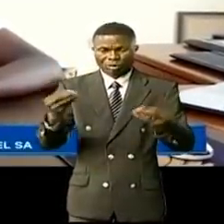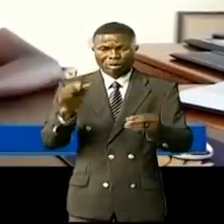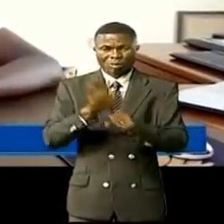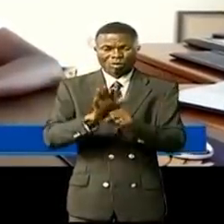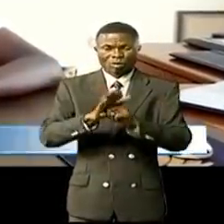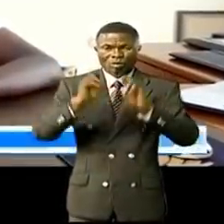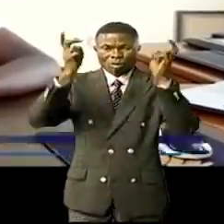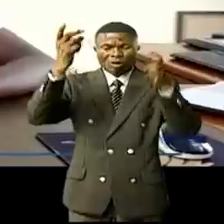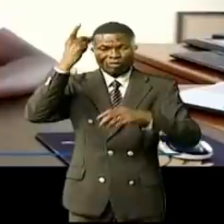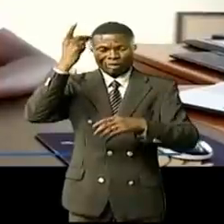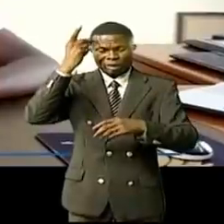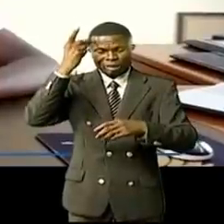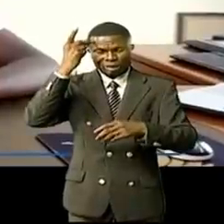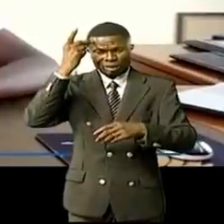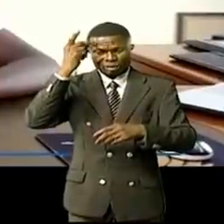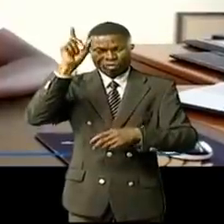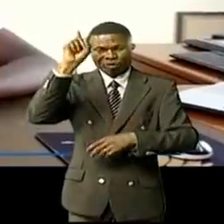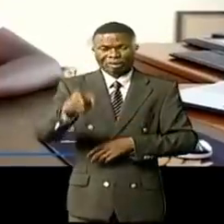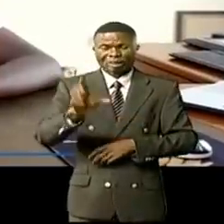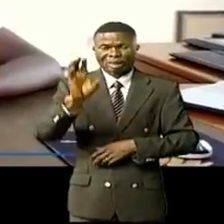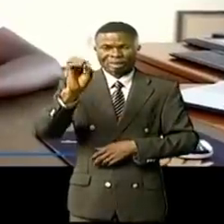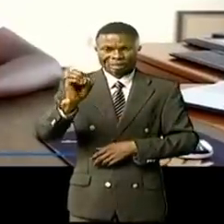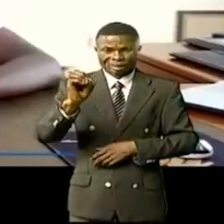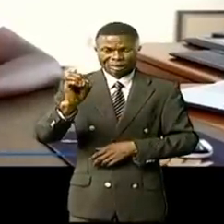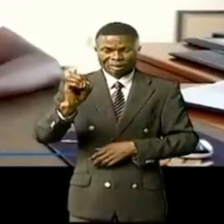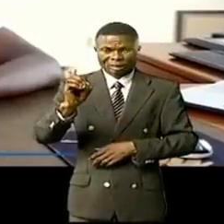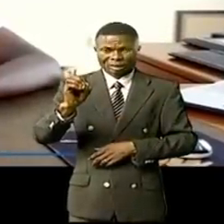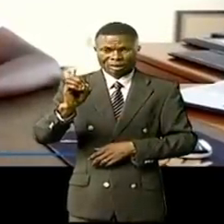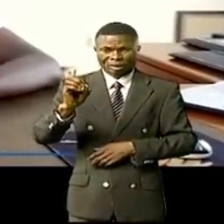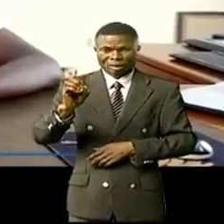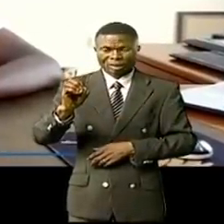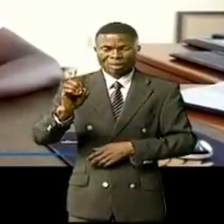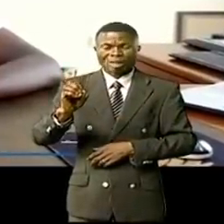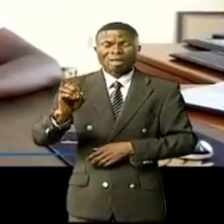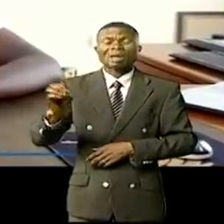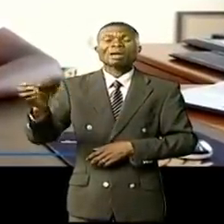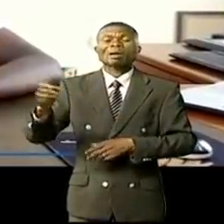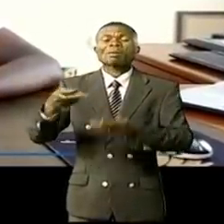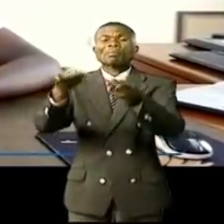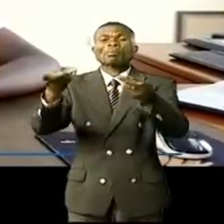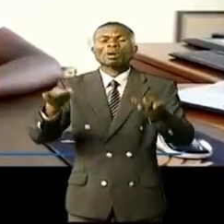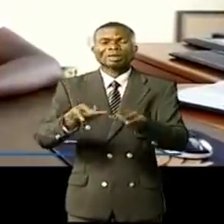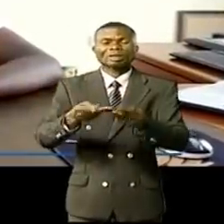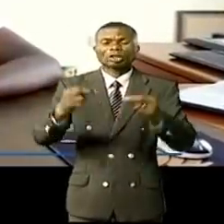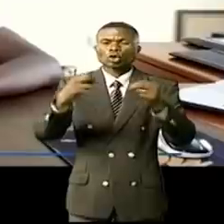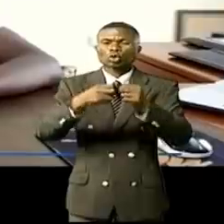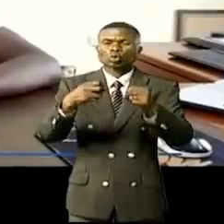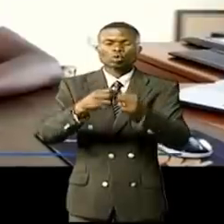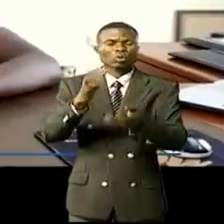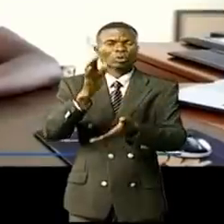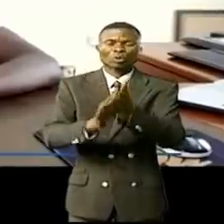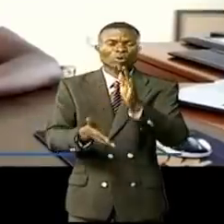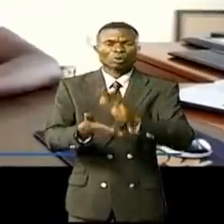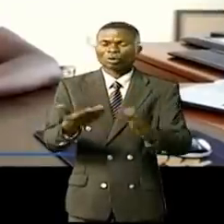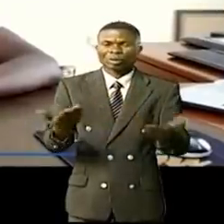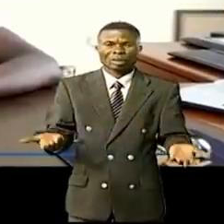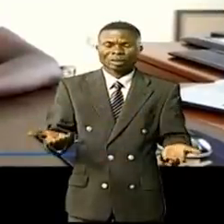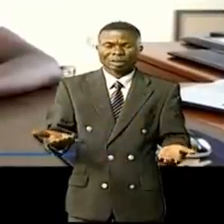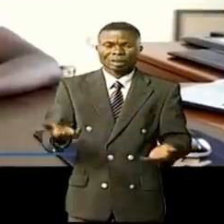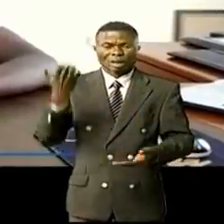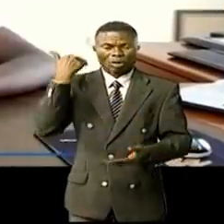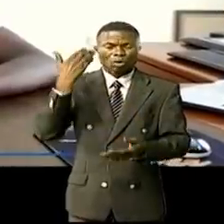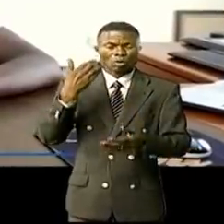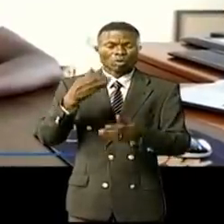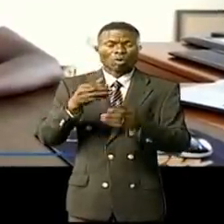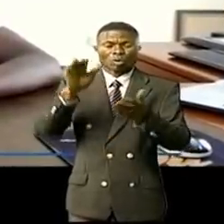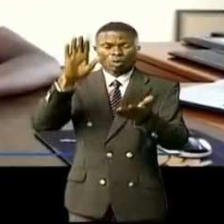pratiquement 150 plus 90 MW qui sont retirés du réseau.